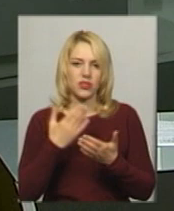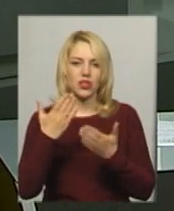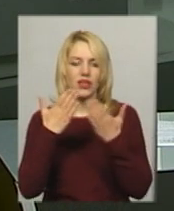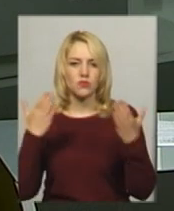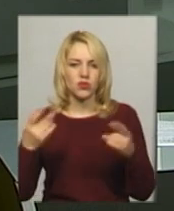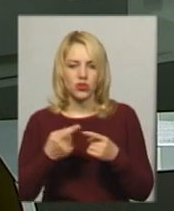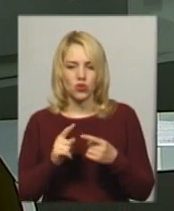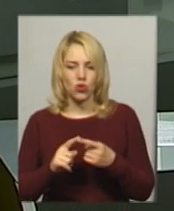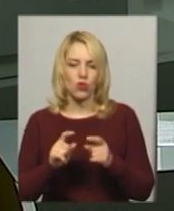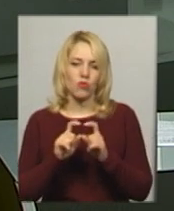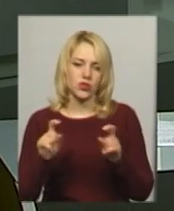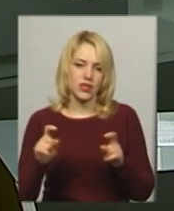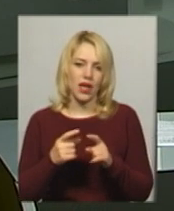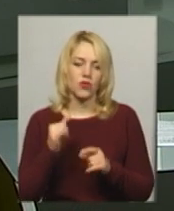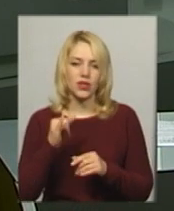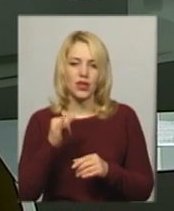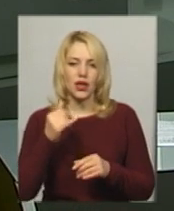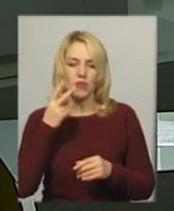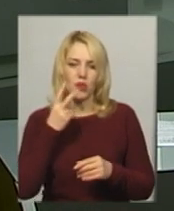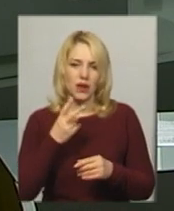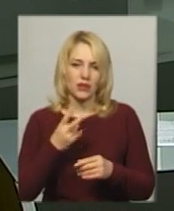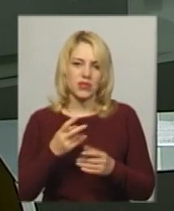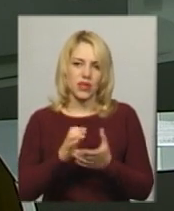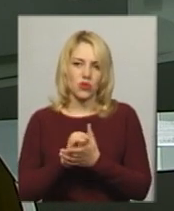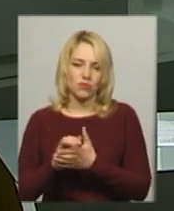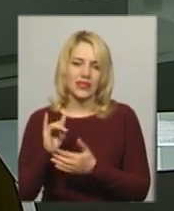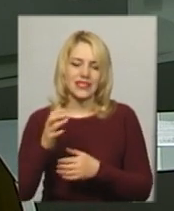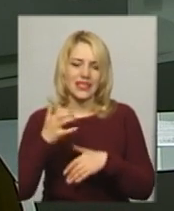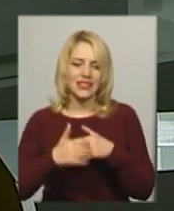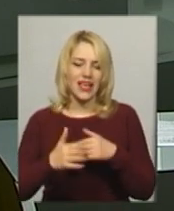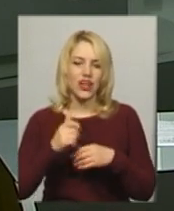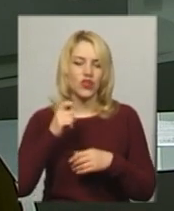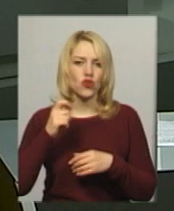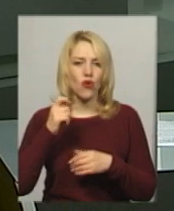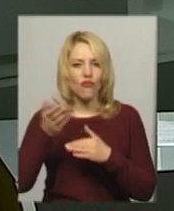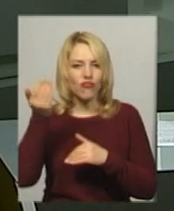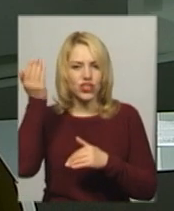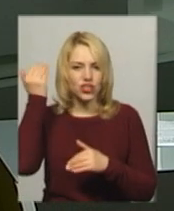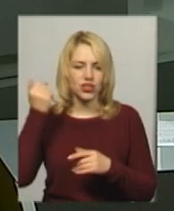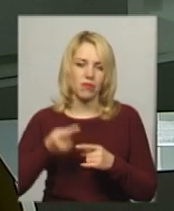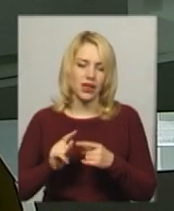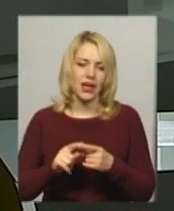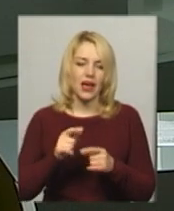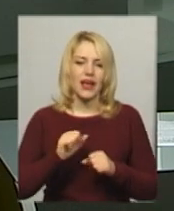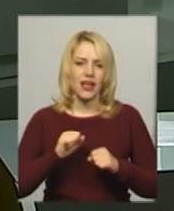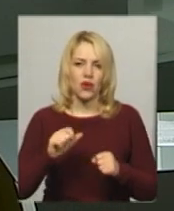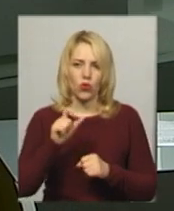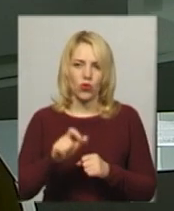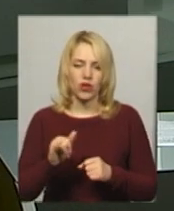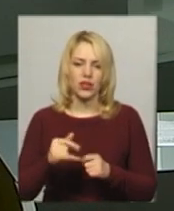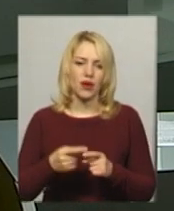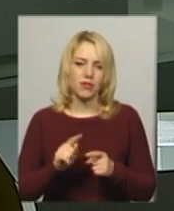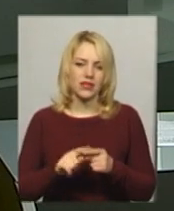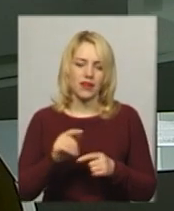взяти участь у інтерактивних іграх, познайомитись із середньовічними героями, посмакувати проскурівської кави. Розпочнеться костюмована